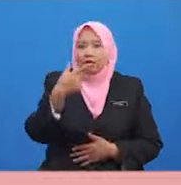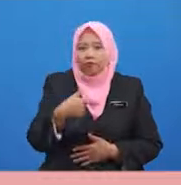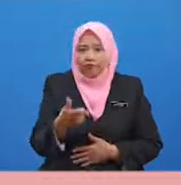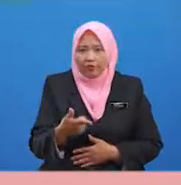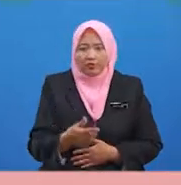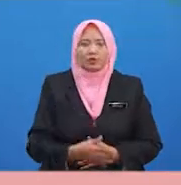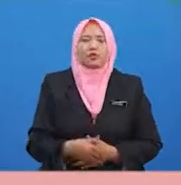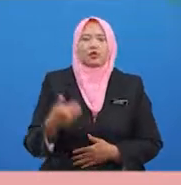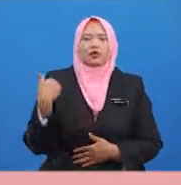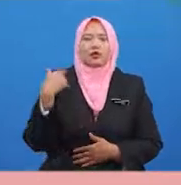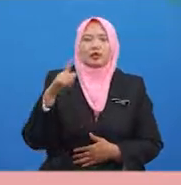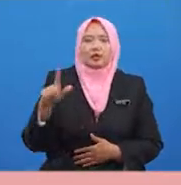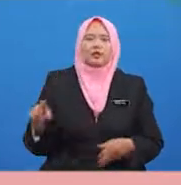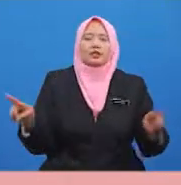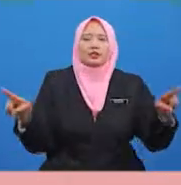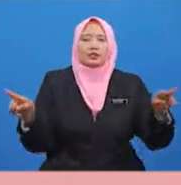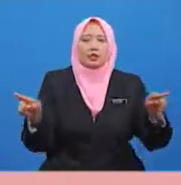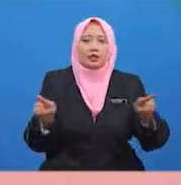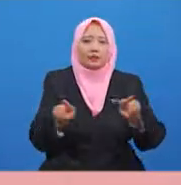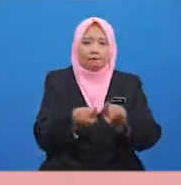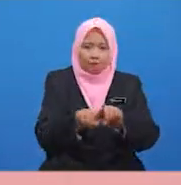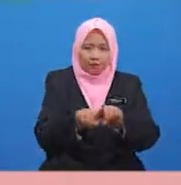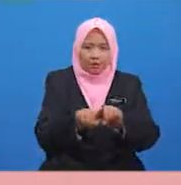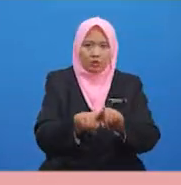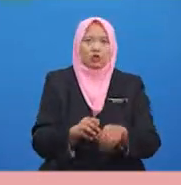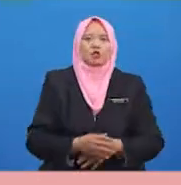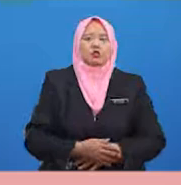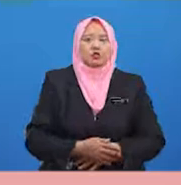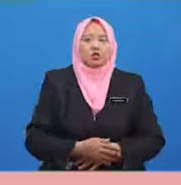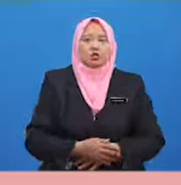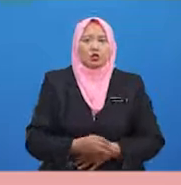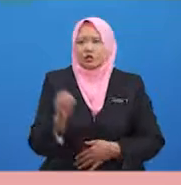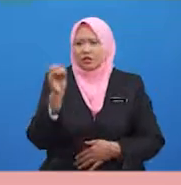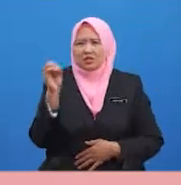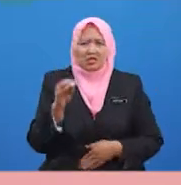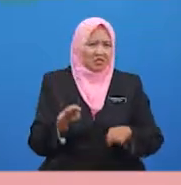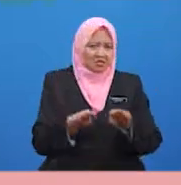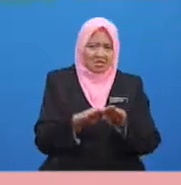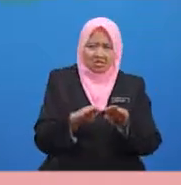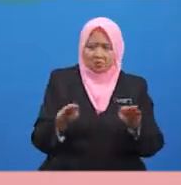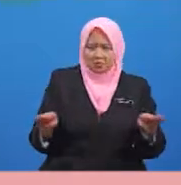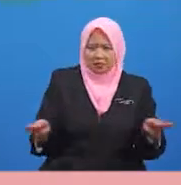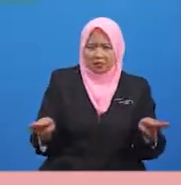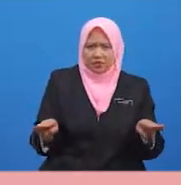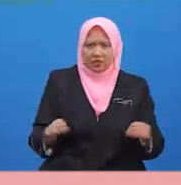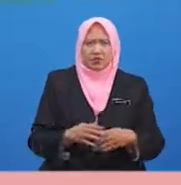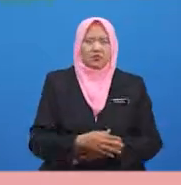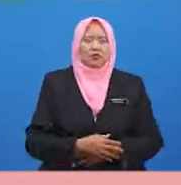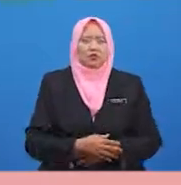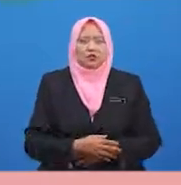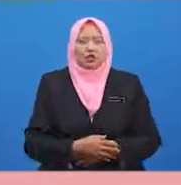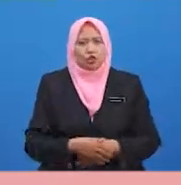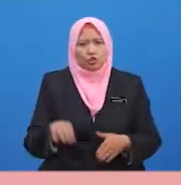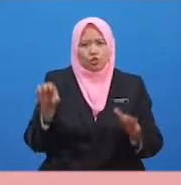dan qabul adalah sepadan, iaitu tidak ada perbezaan antara ijab dan